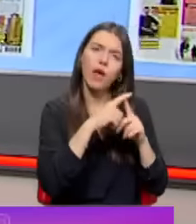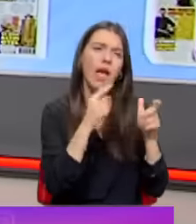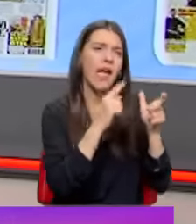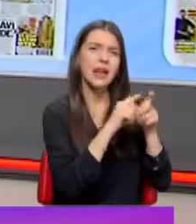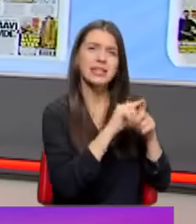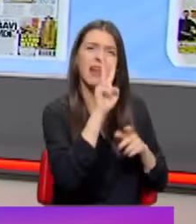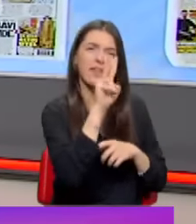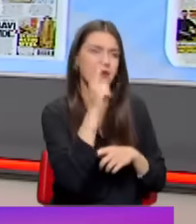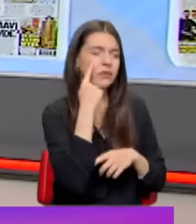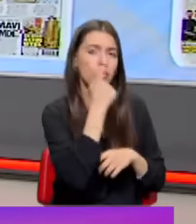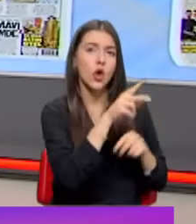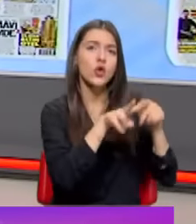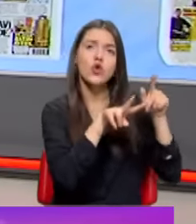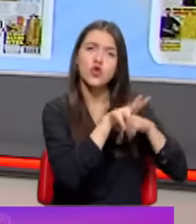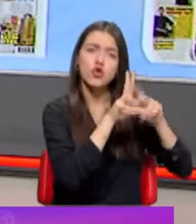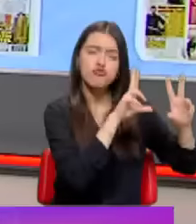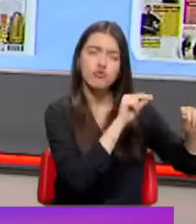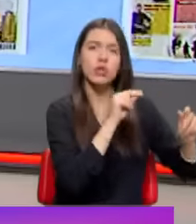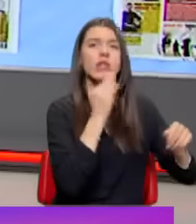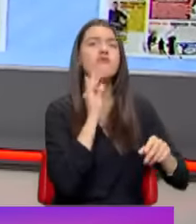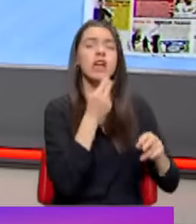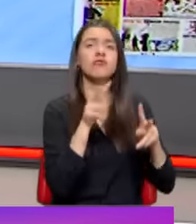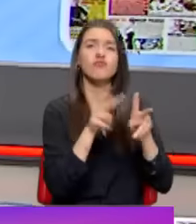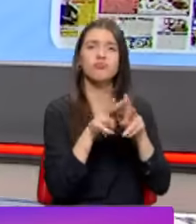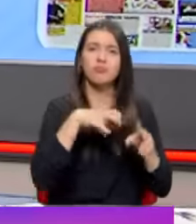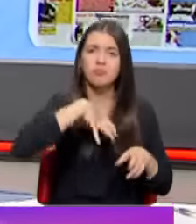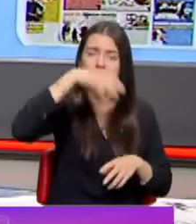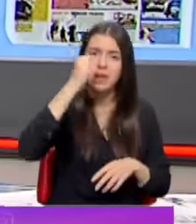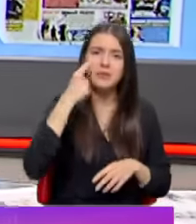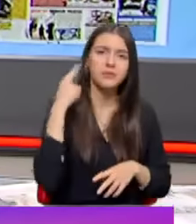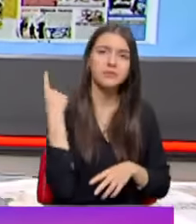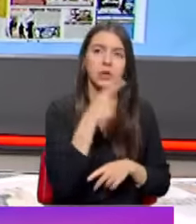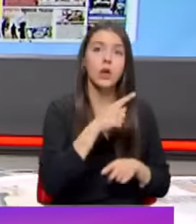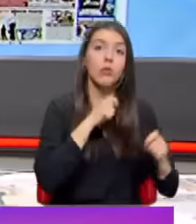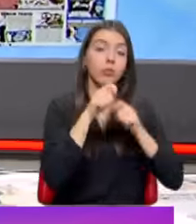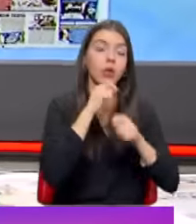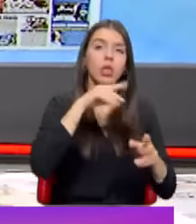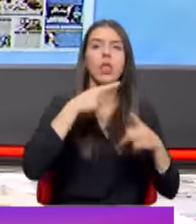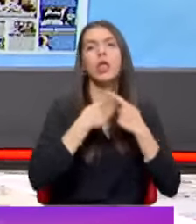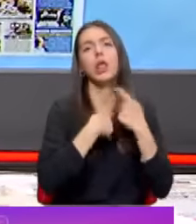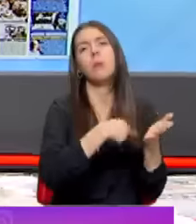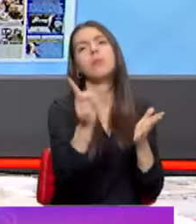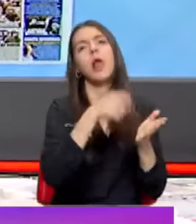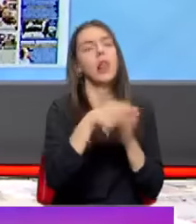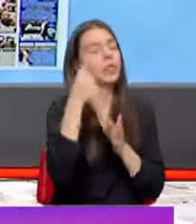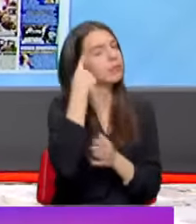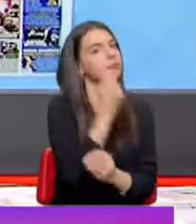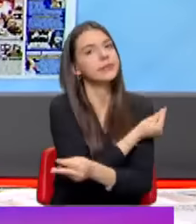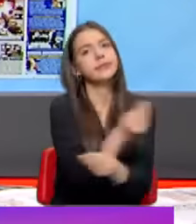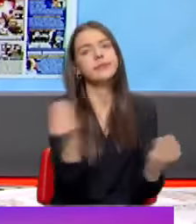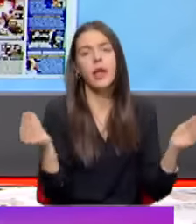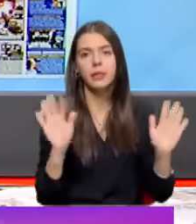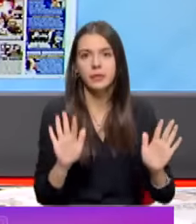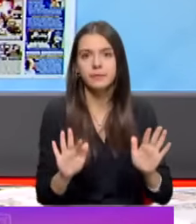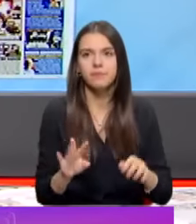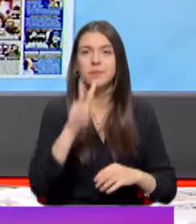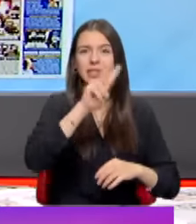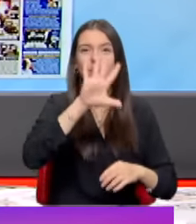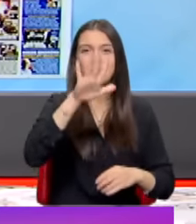tahsis edilen yurt ve gençlik merkezi protokollerini iptal ettiğini dile getirdi. 25 yıllık